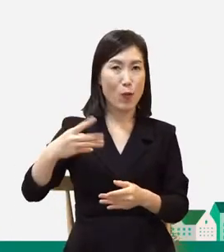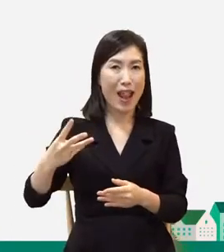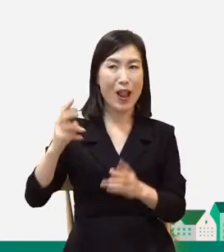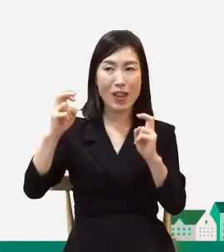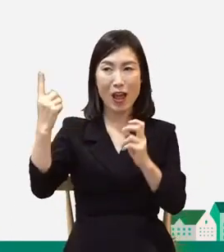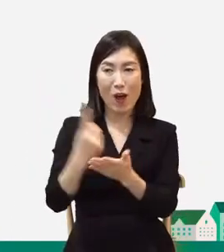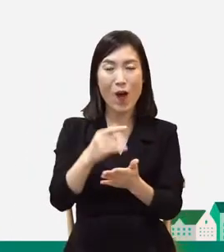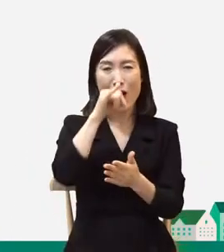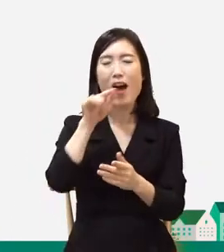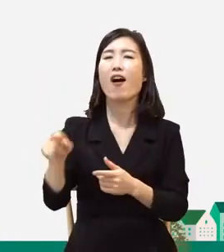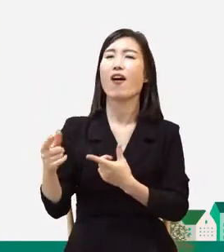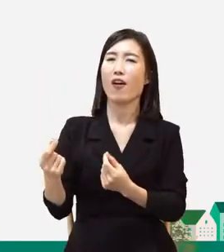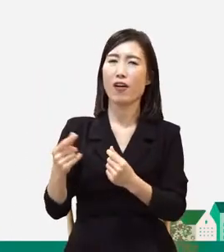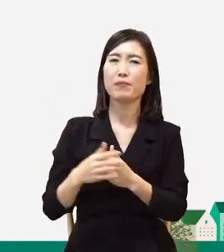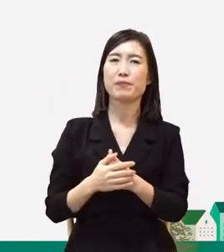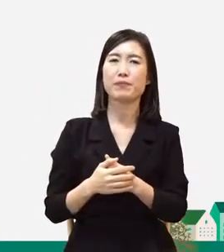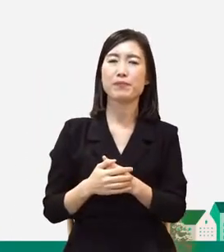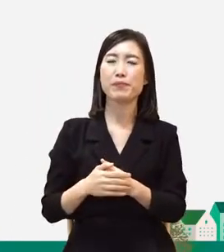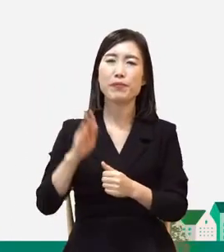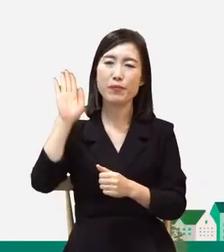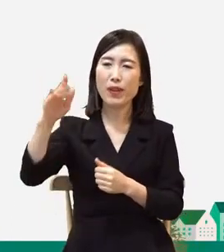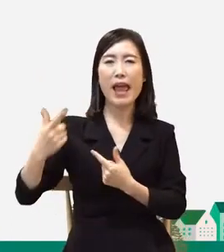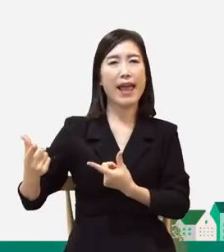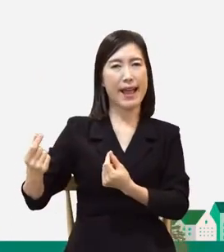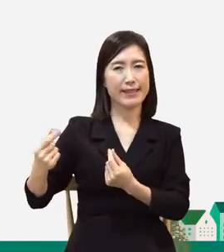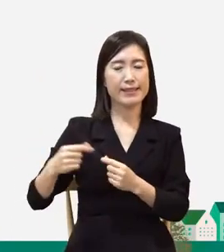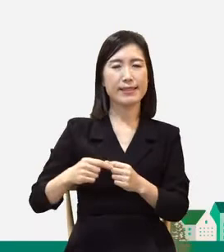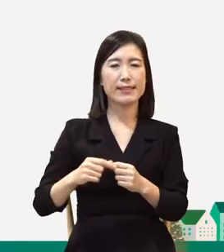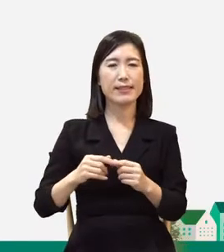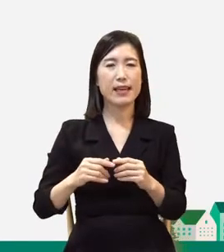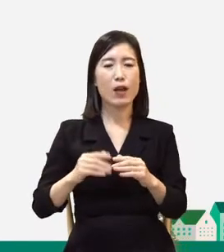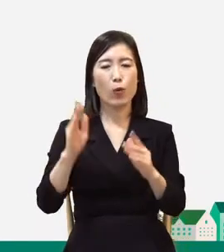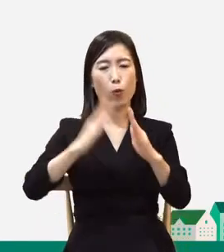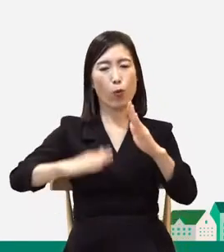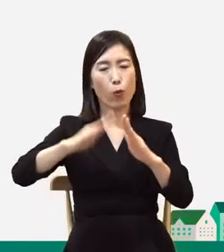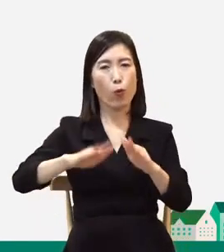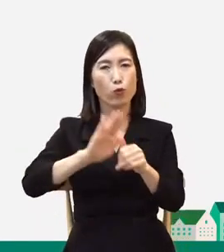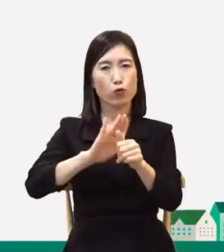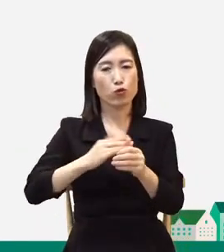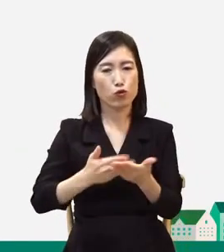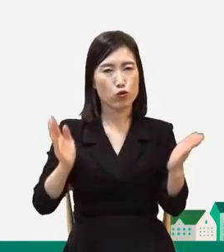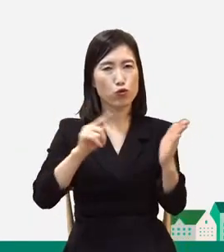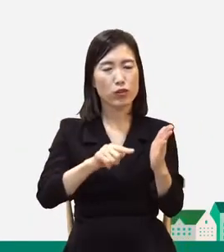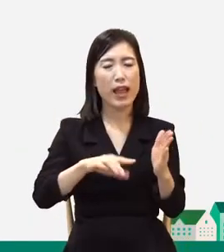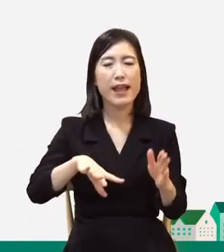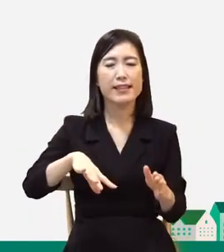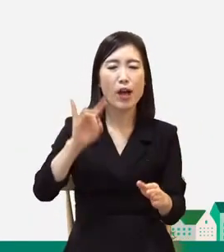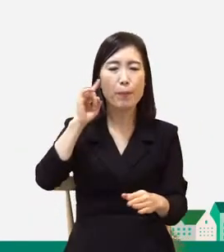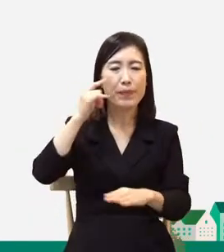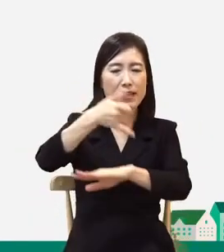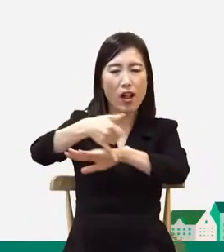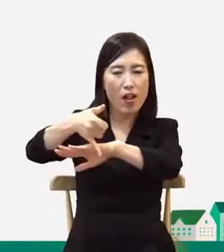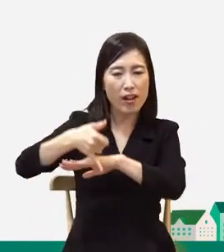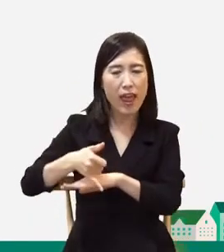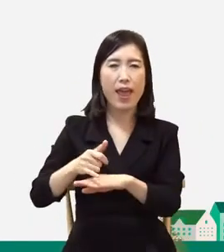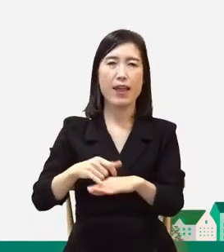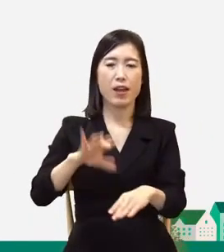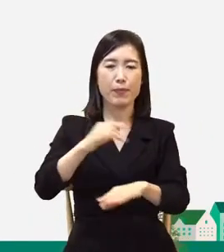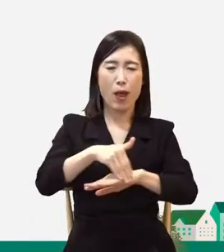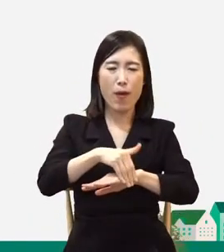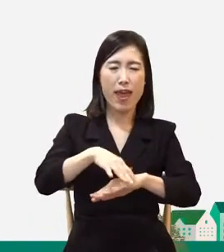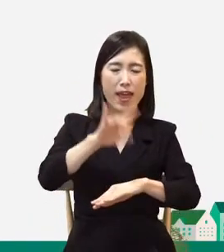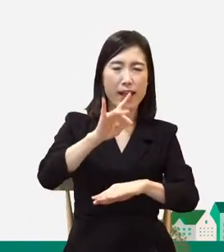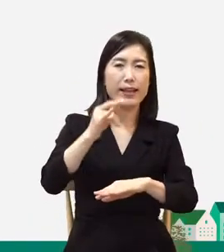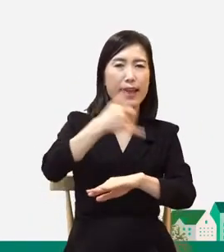저희가 이 지원주택을 한번 설계 단계부터 좀 더 맞춤형으로 지어볼 수 있는 모델을 현재 계획